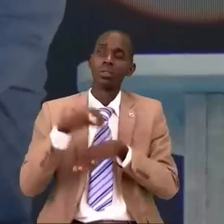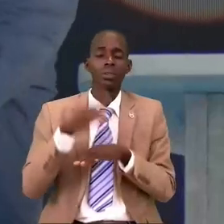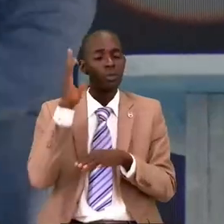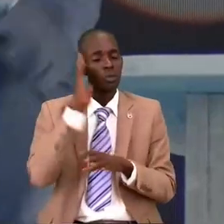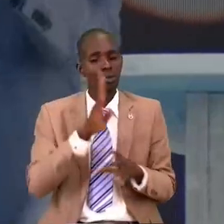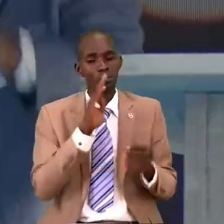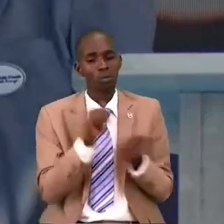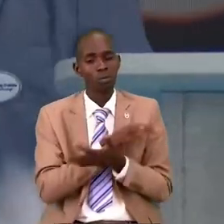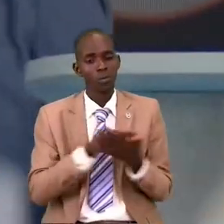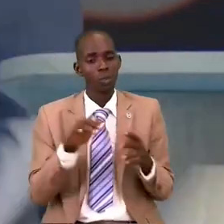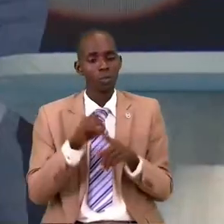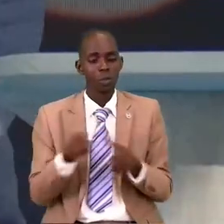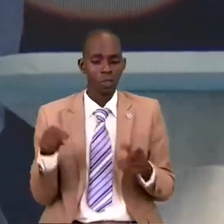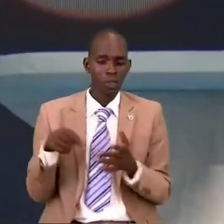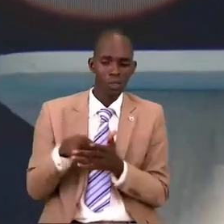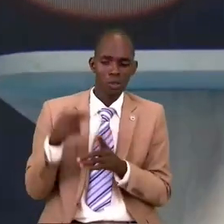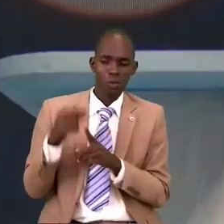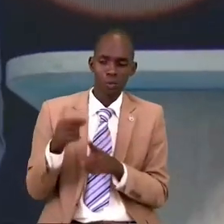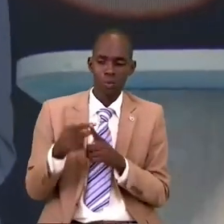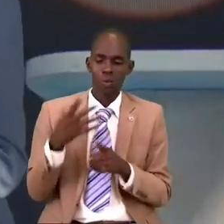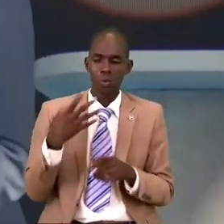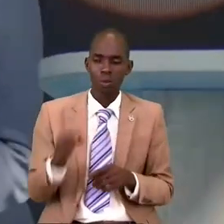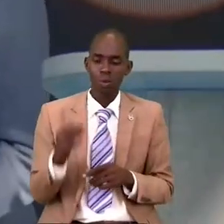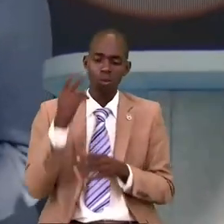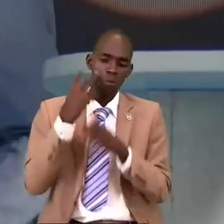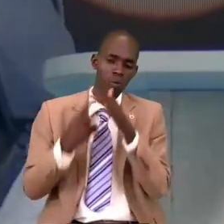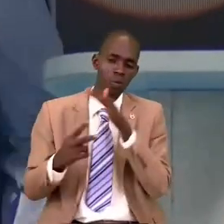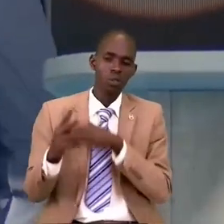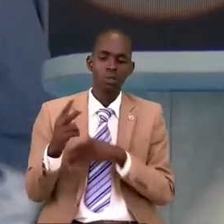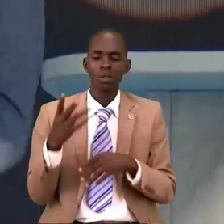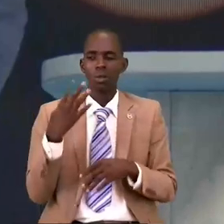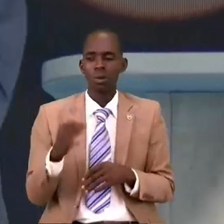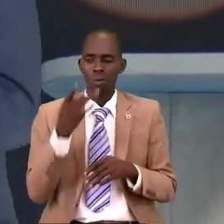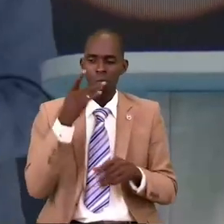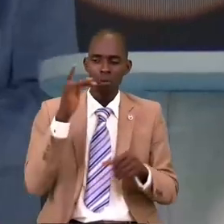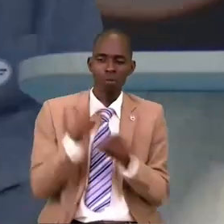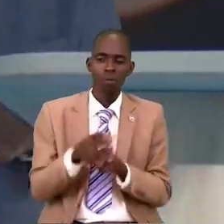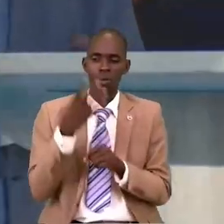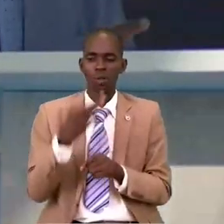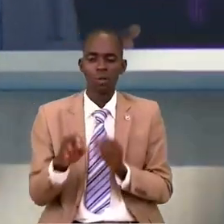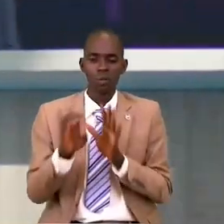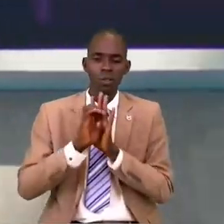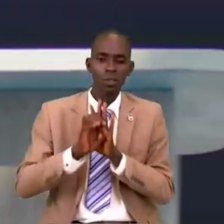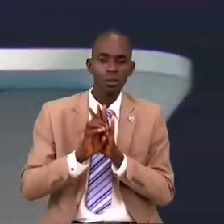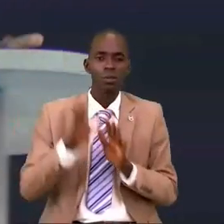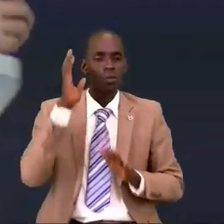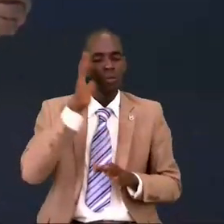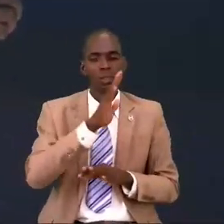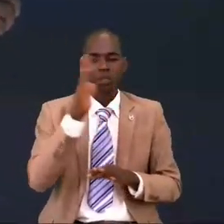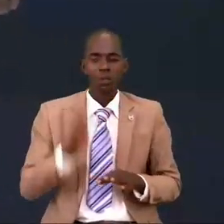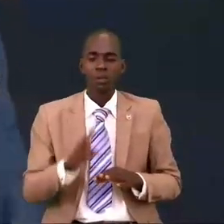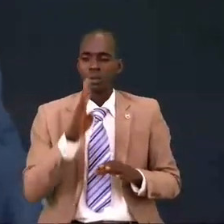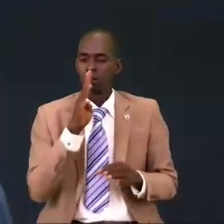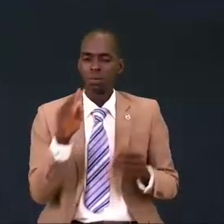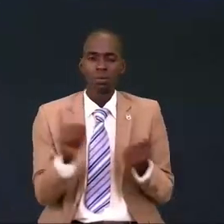de promesse, de précepte ne passera jamais. Ressurgis cela, creuse ça et